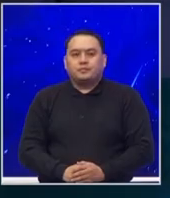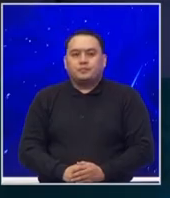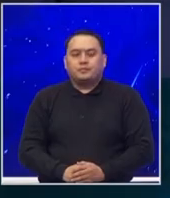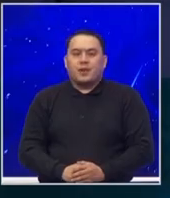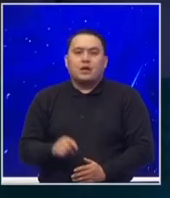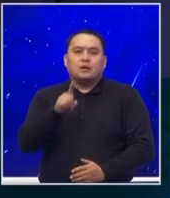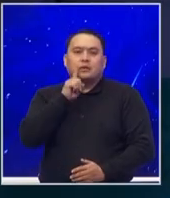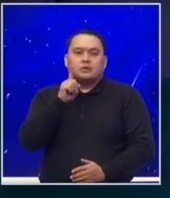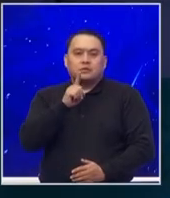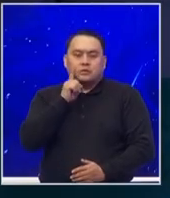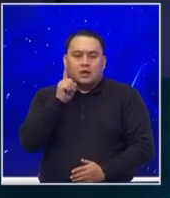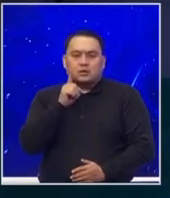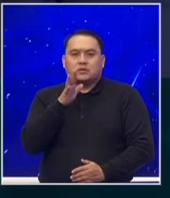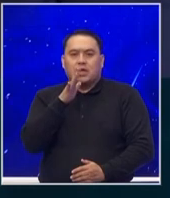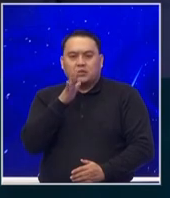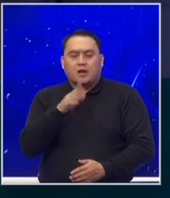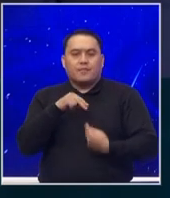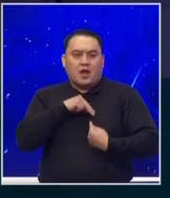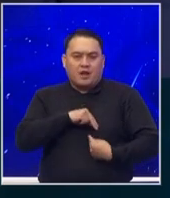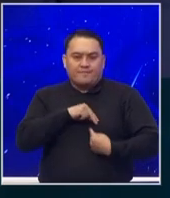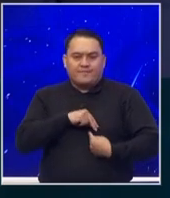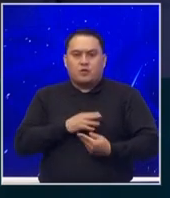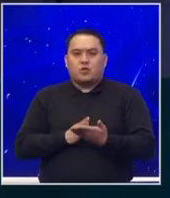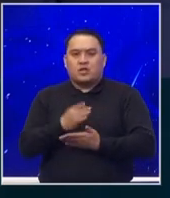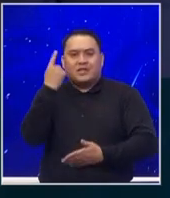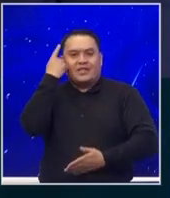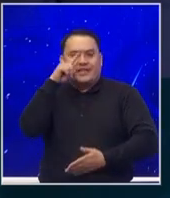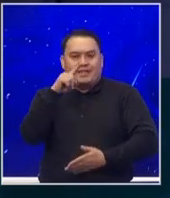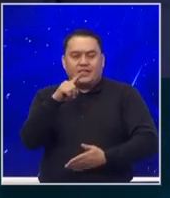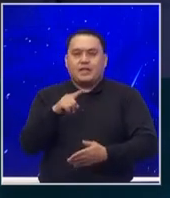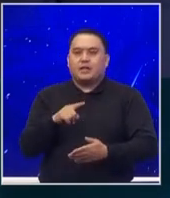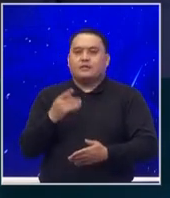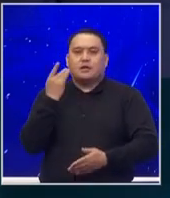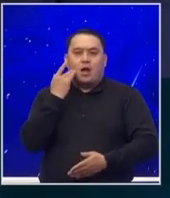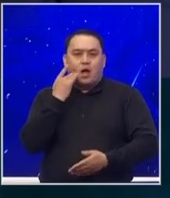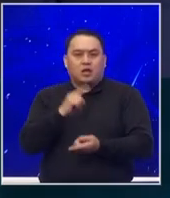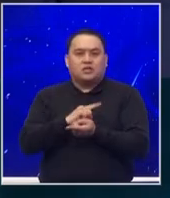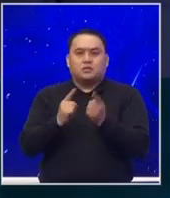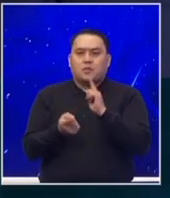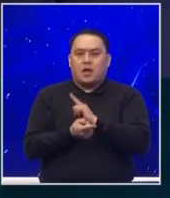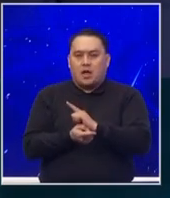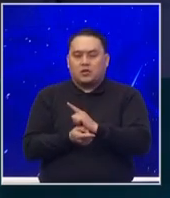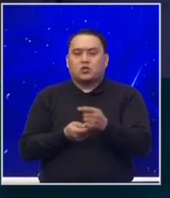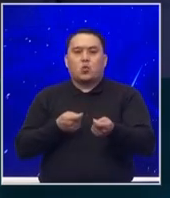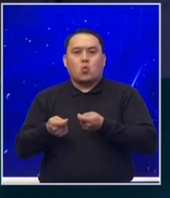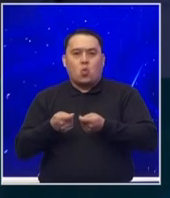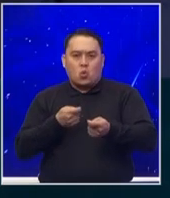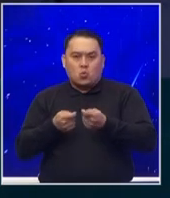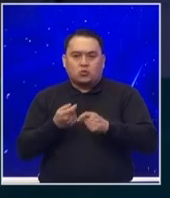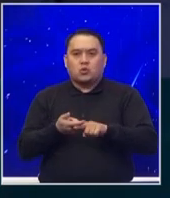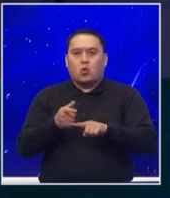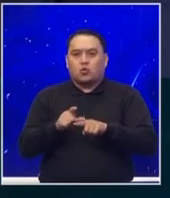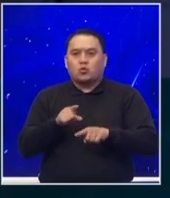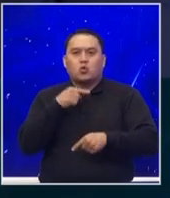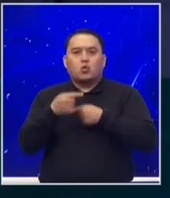Жас келсе іске дейді халқымыз. Жастар қашанда тың идеялардың қайнар көзі, оң өзгерістердің қозғаушы күші. Сондықтан